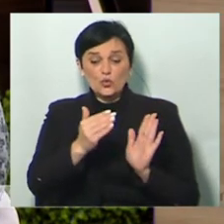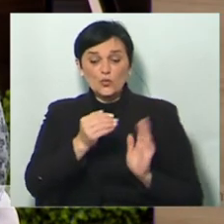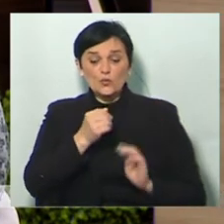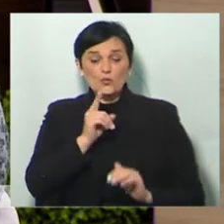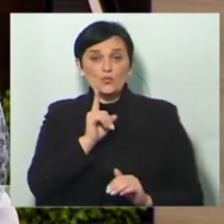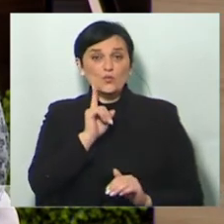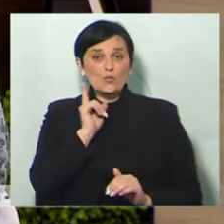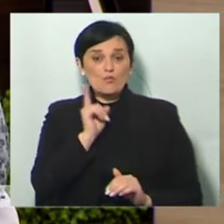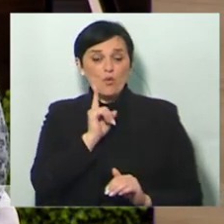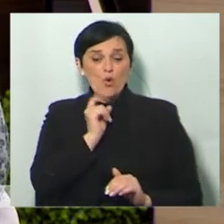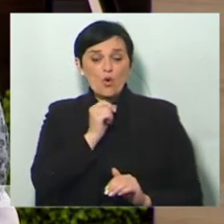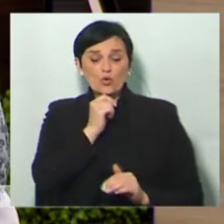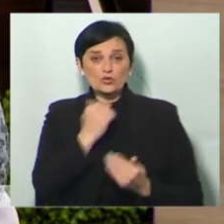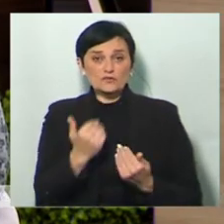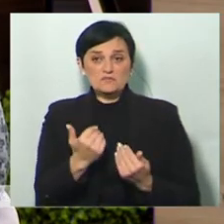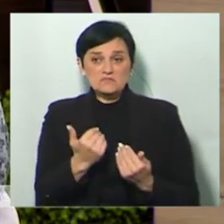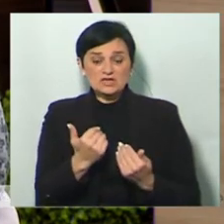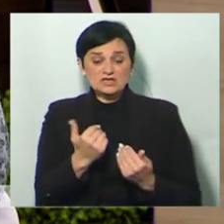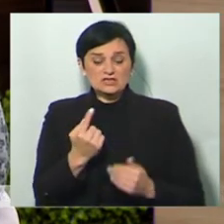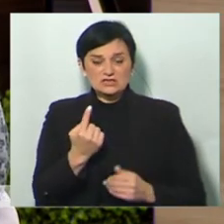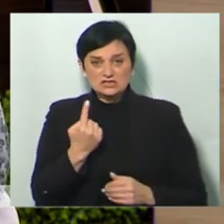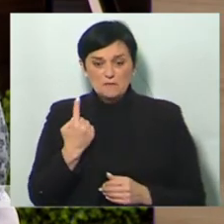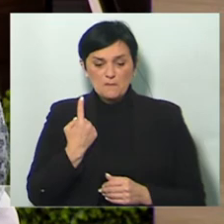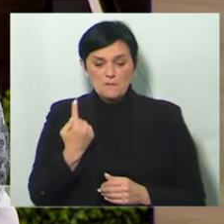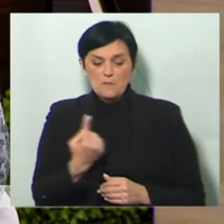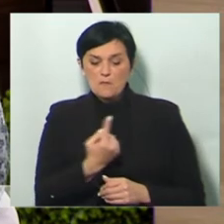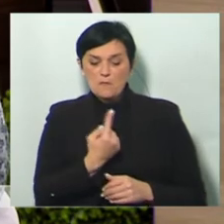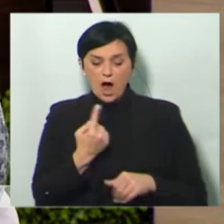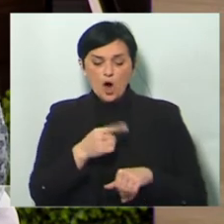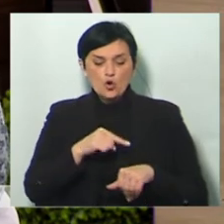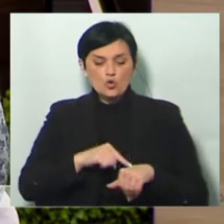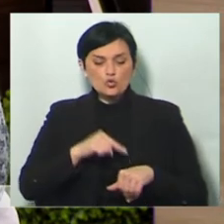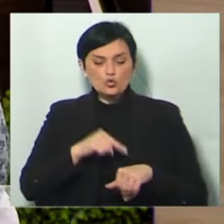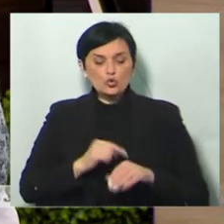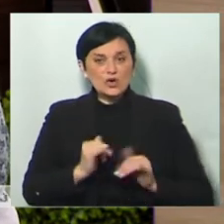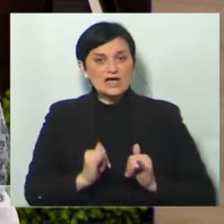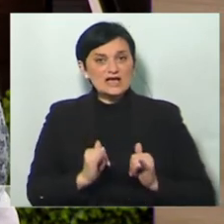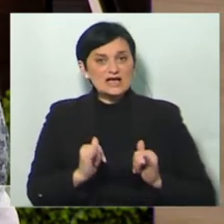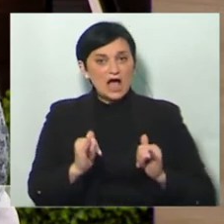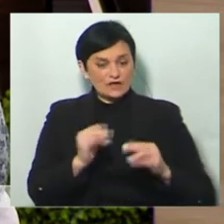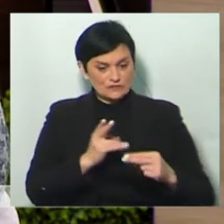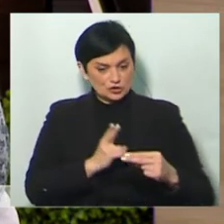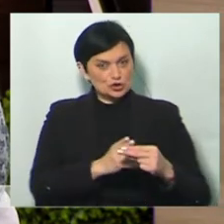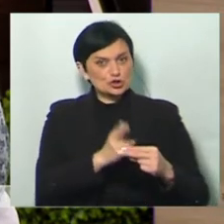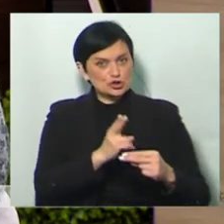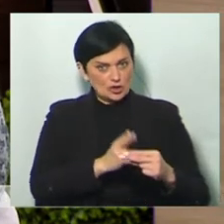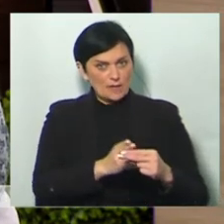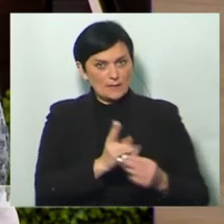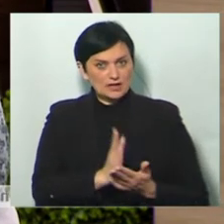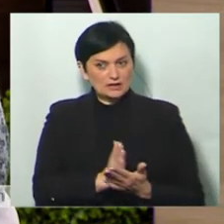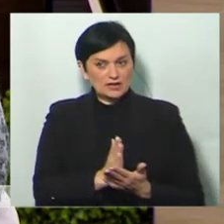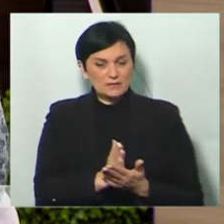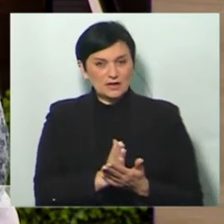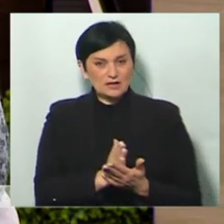tărebuli. Mistvis e smart o bis gândsta. Ești garis gândvitare bisem a perchebeli tăris.